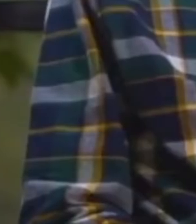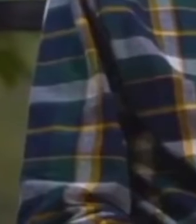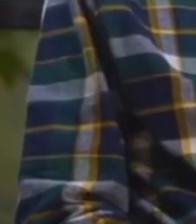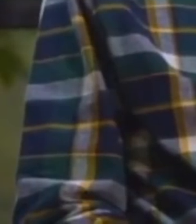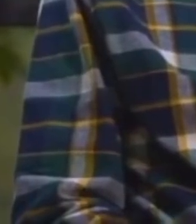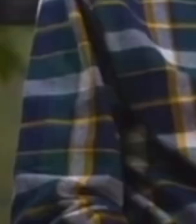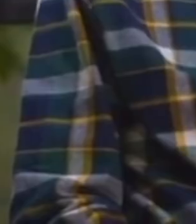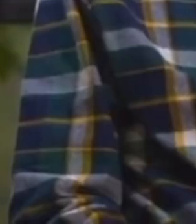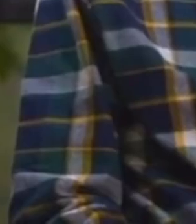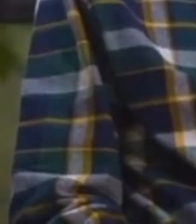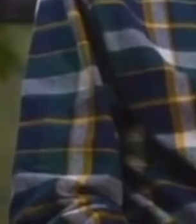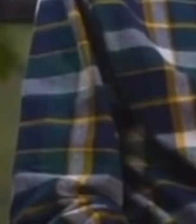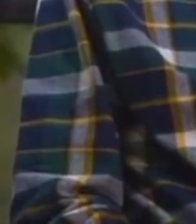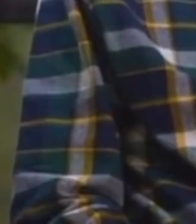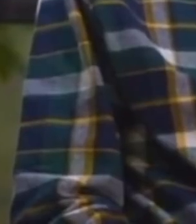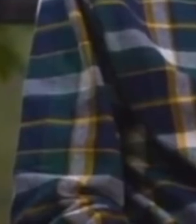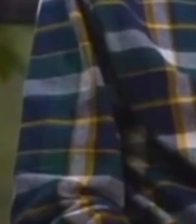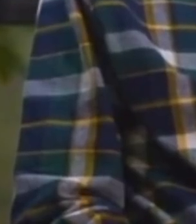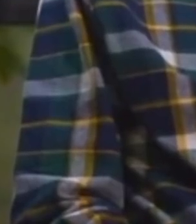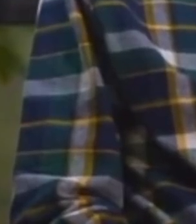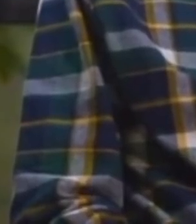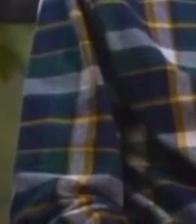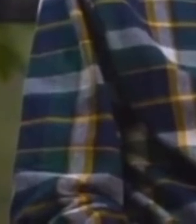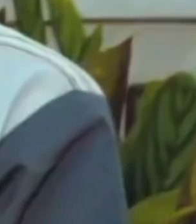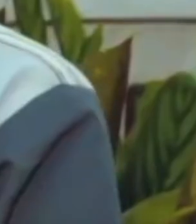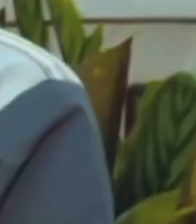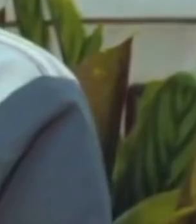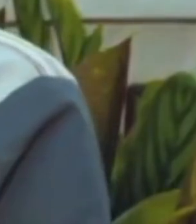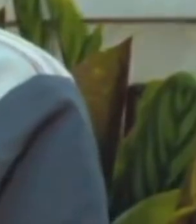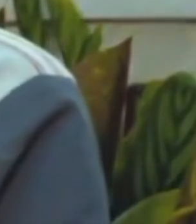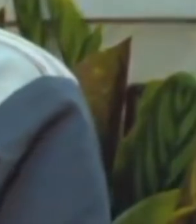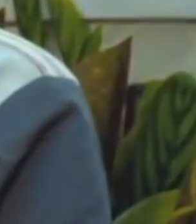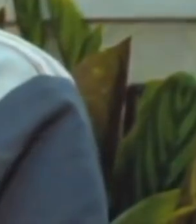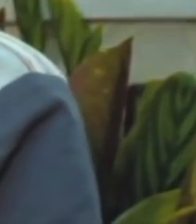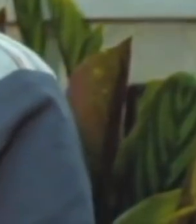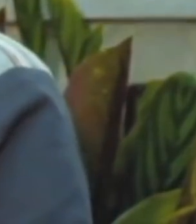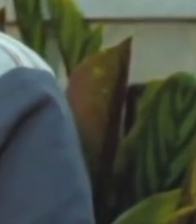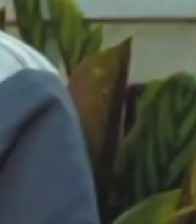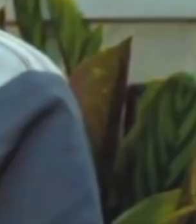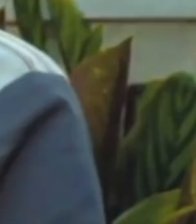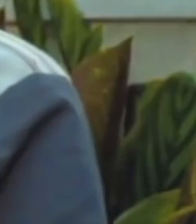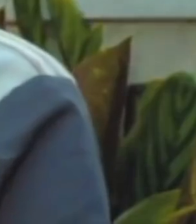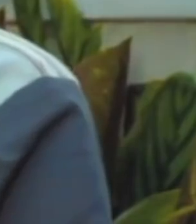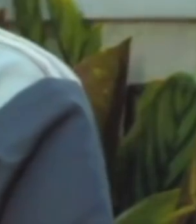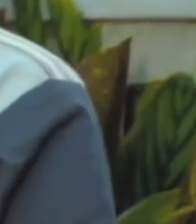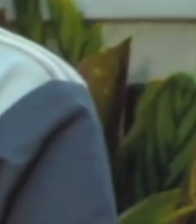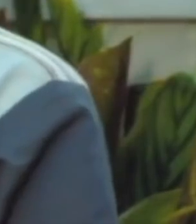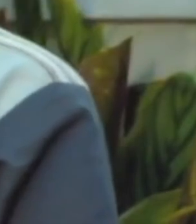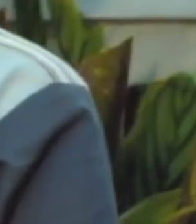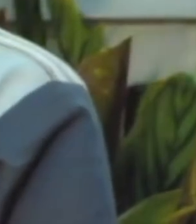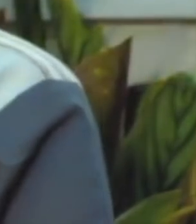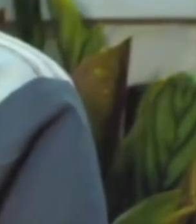Memahami pentingnya bagi seseorang itu mereka senantiasa ketika kemudian mereka ke dalam hidup banyak-banyaklah